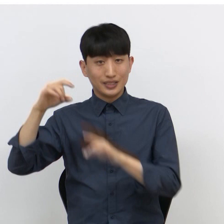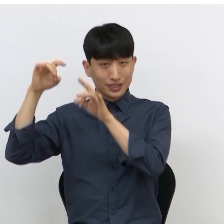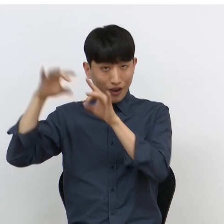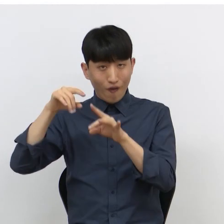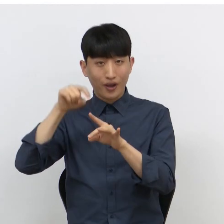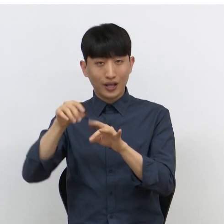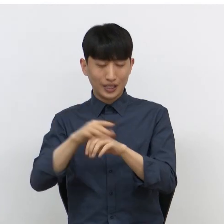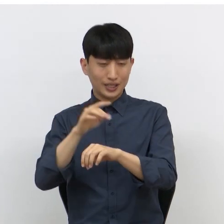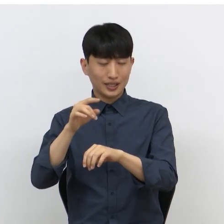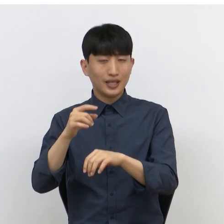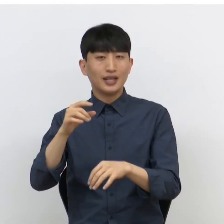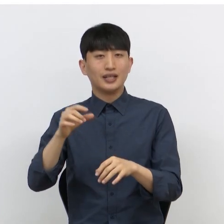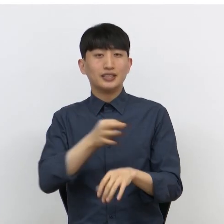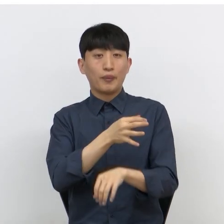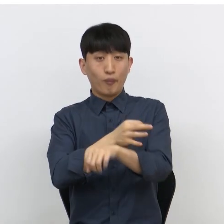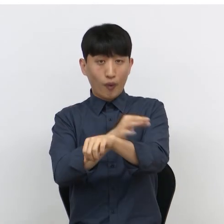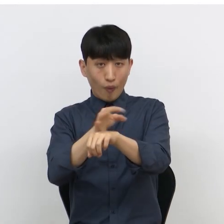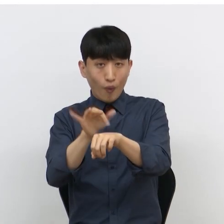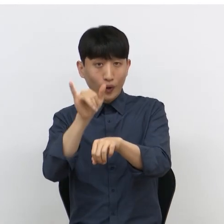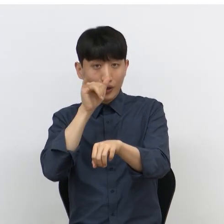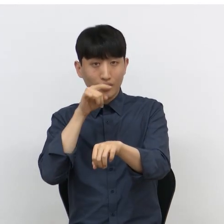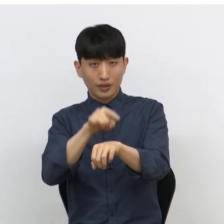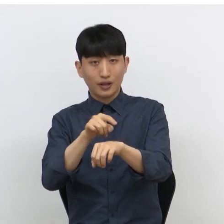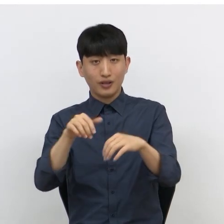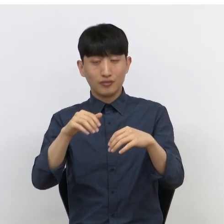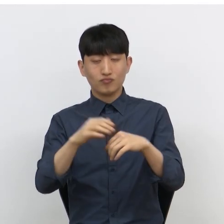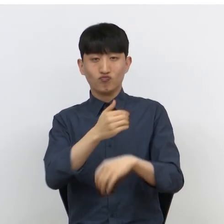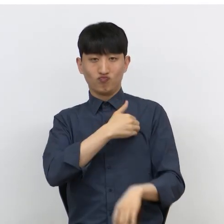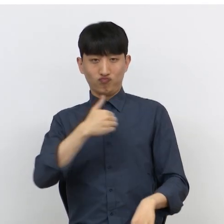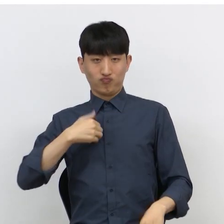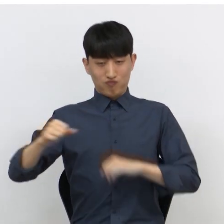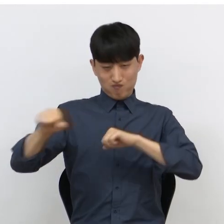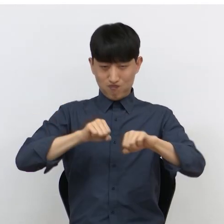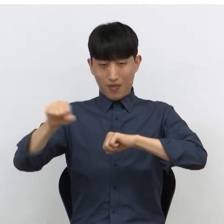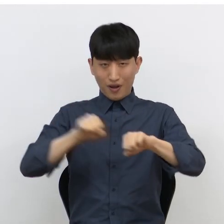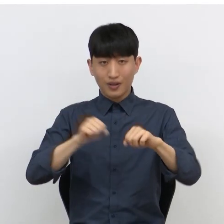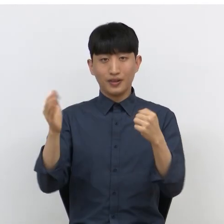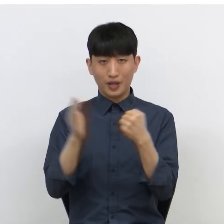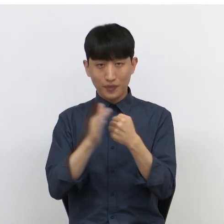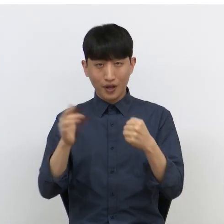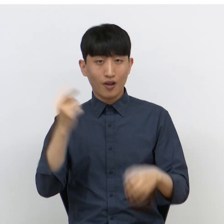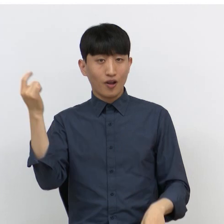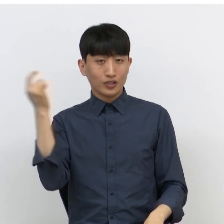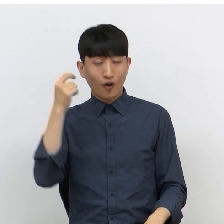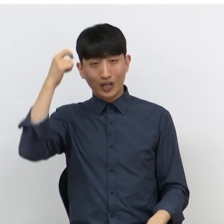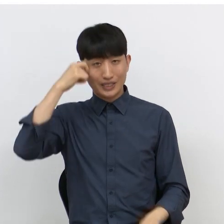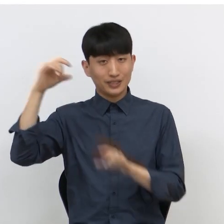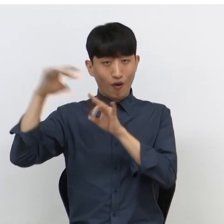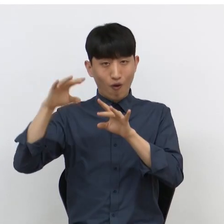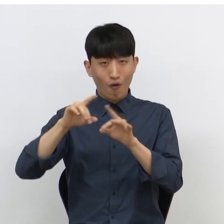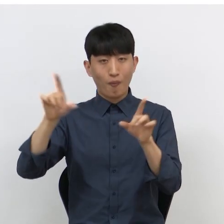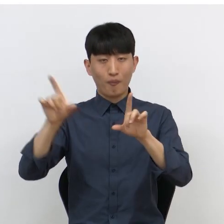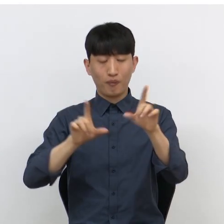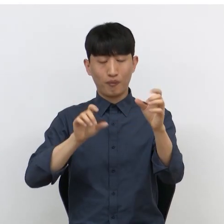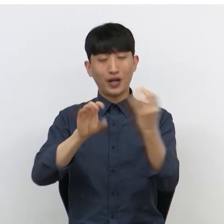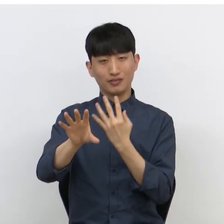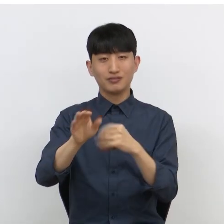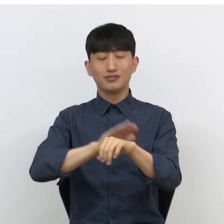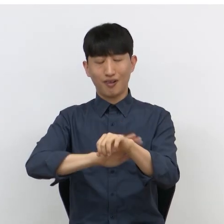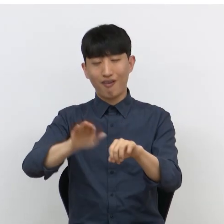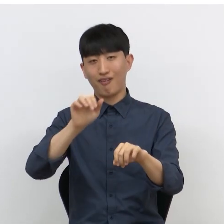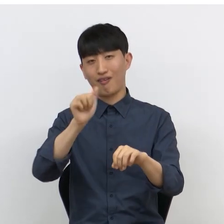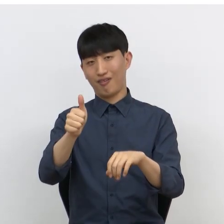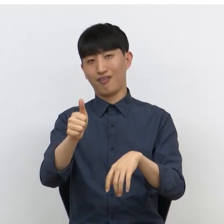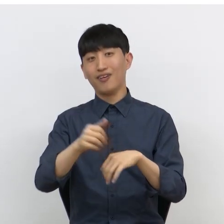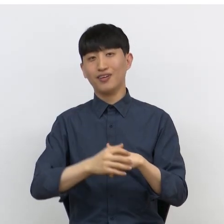하는 세포가 있거든요. 나선신경절 세포가 탈분극되면서 발생되는 청신경 반응이라고 보시면 되는 거예요. 그런데